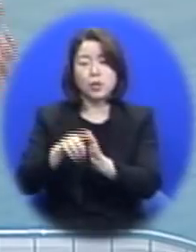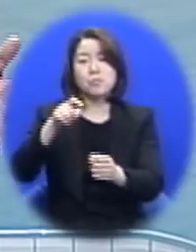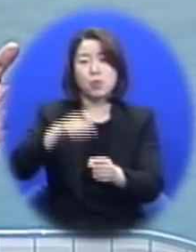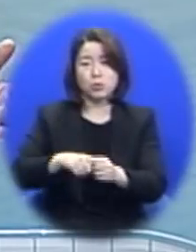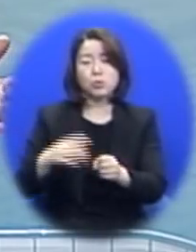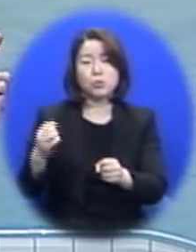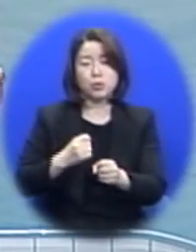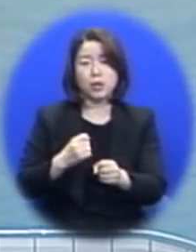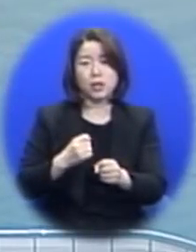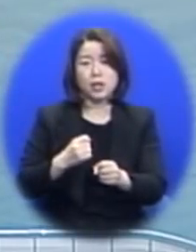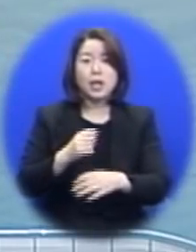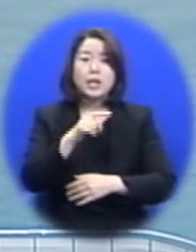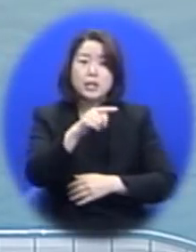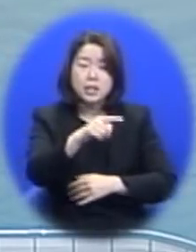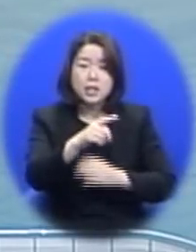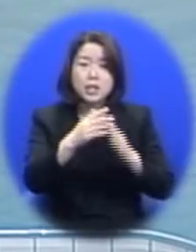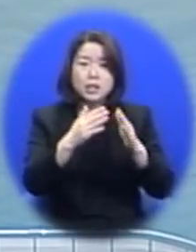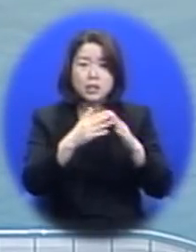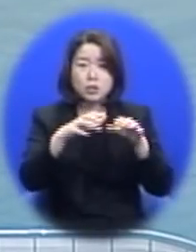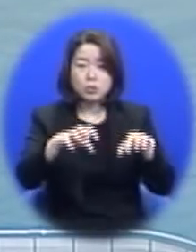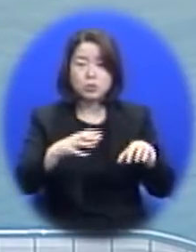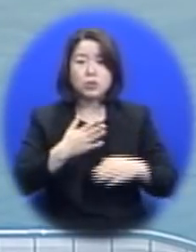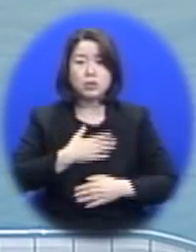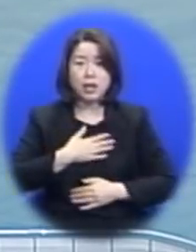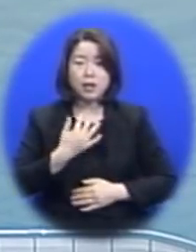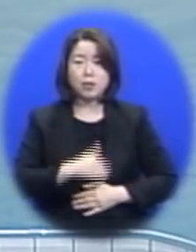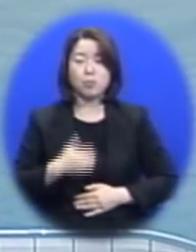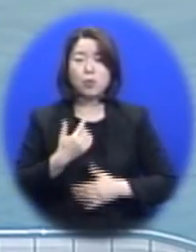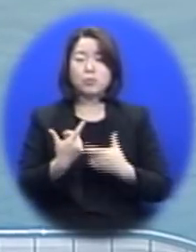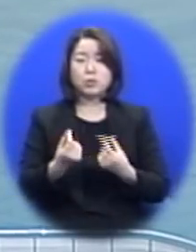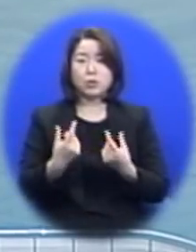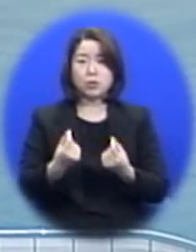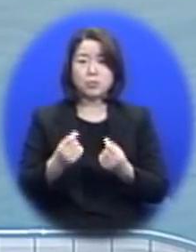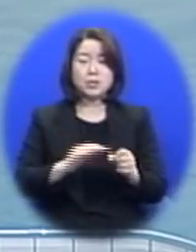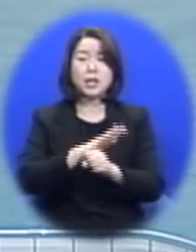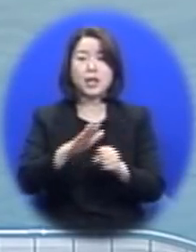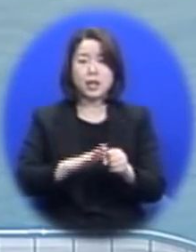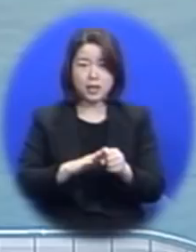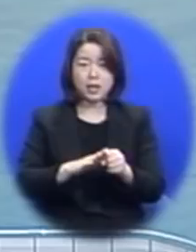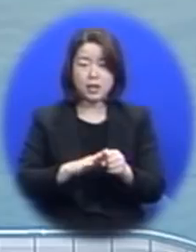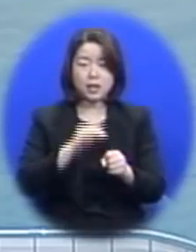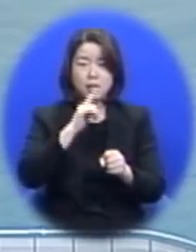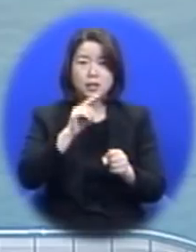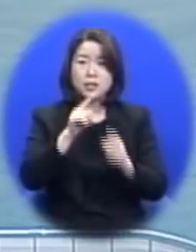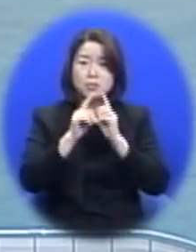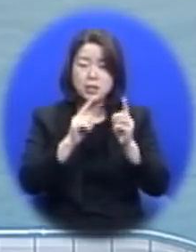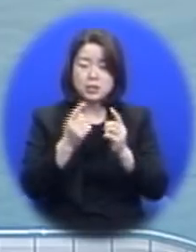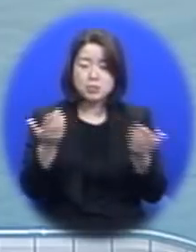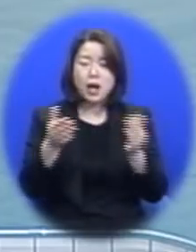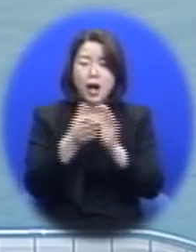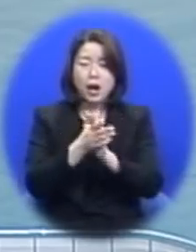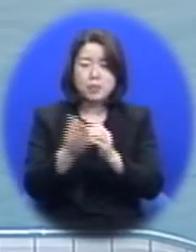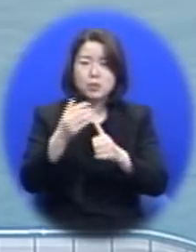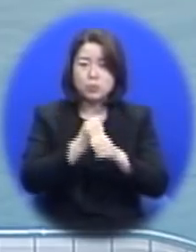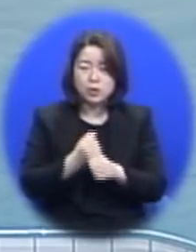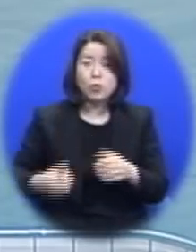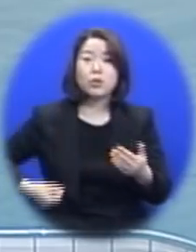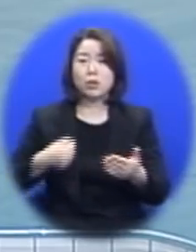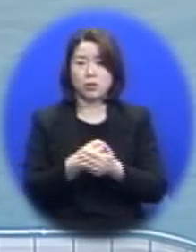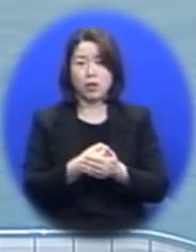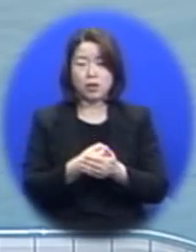내 몸과 같이 사랑하라. 그래서 그걸 아멘으로 붙잡고 그렇게 결단했어요. 그런데